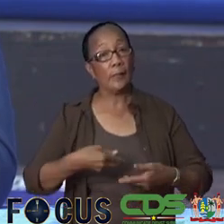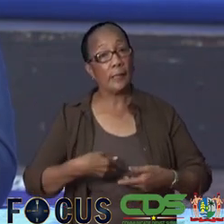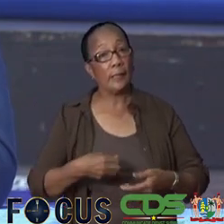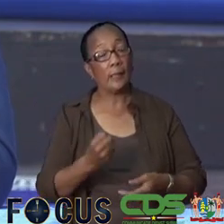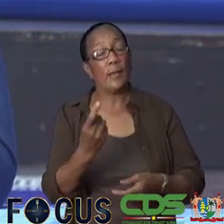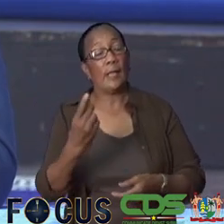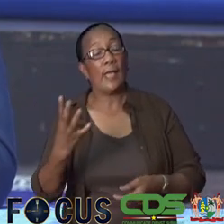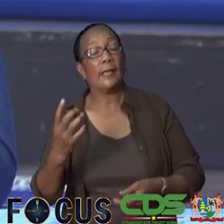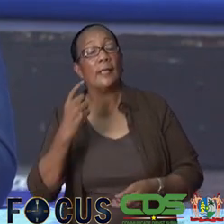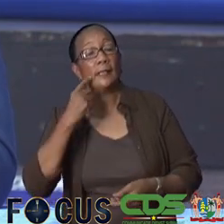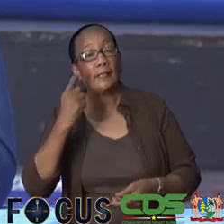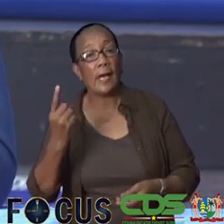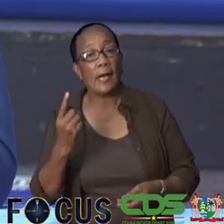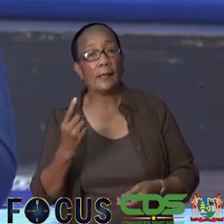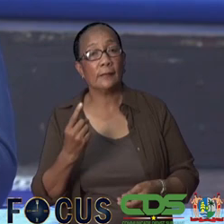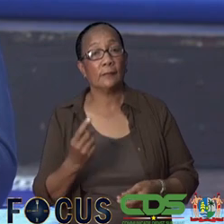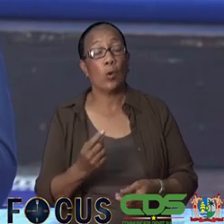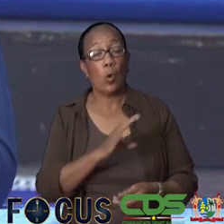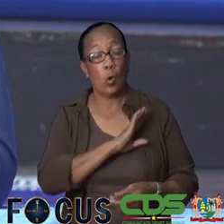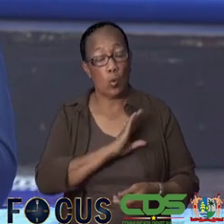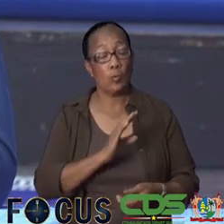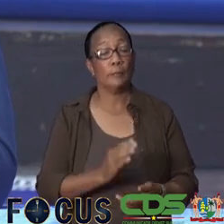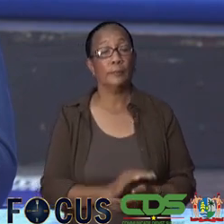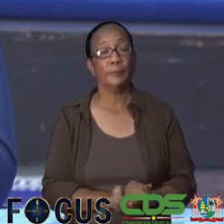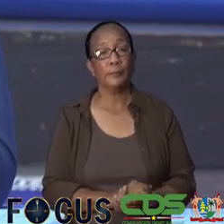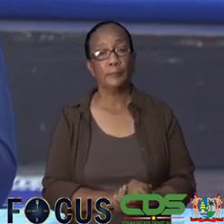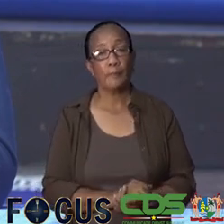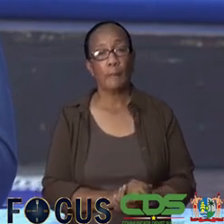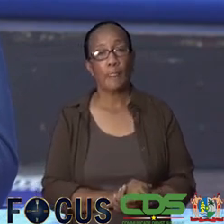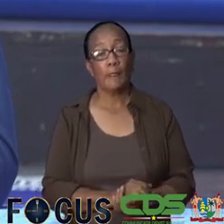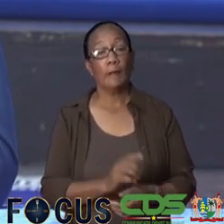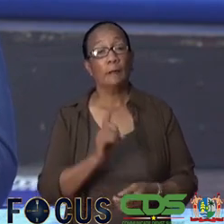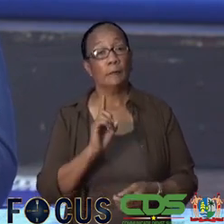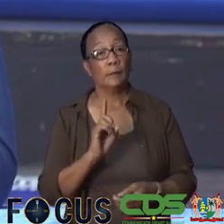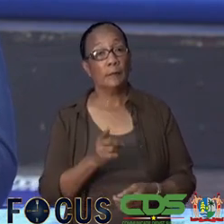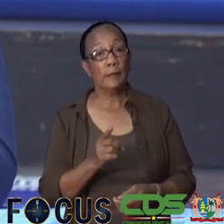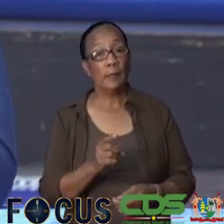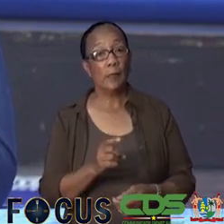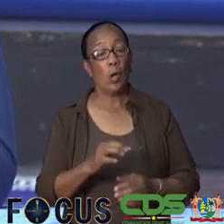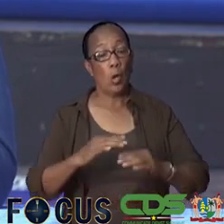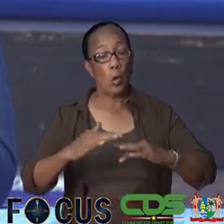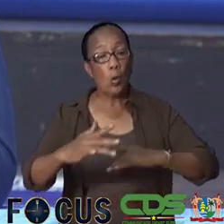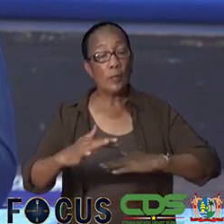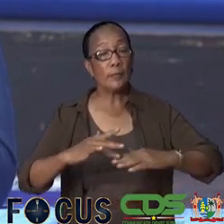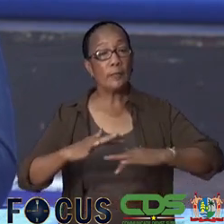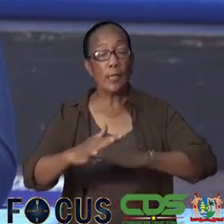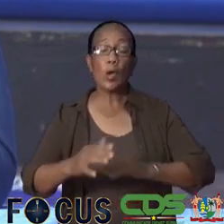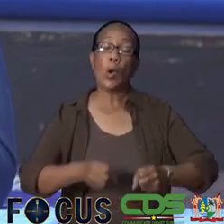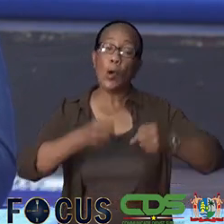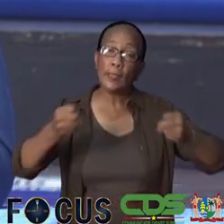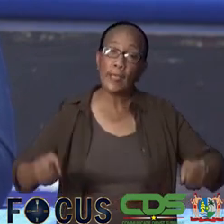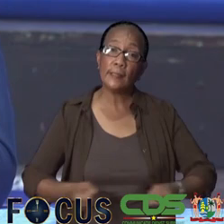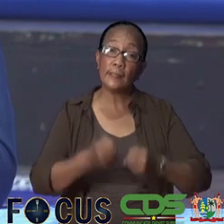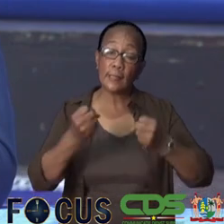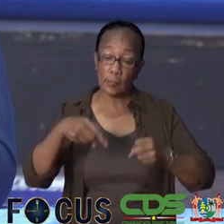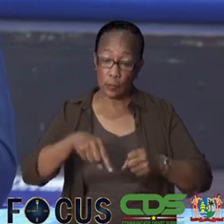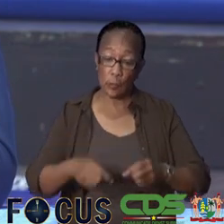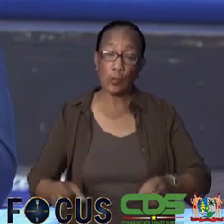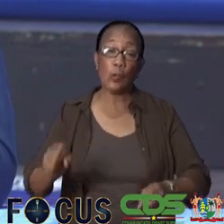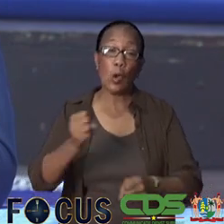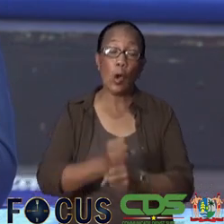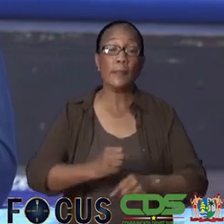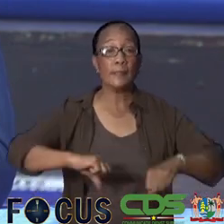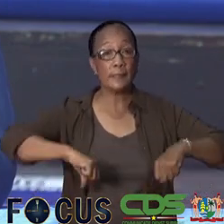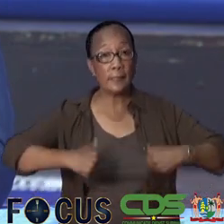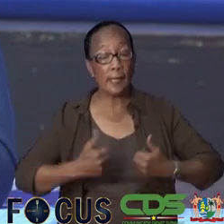binnen enkele dagen een feit zal zijn. De logistieke organisatie wordt nu opgezet. Er is contact